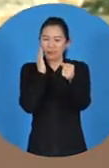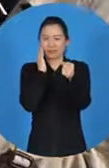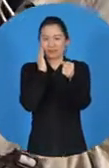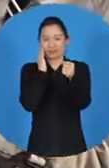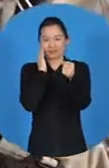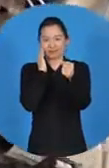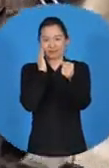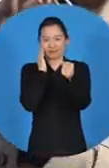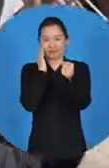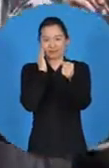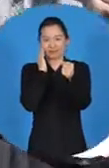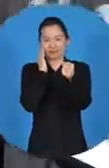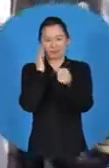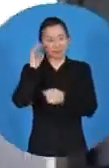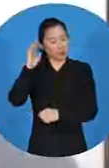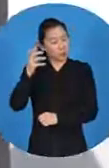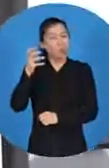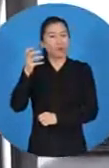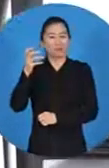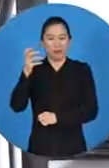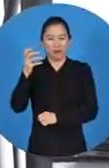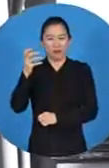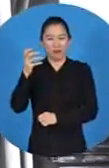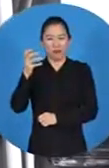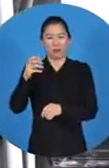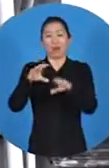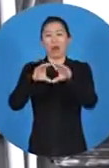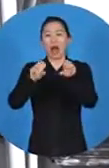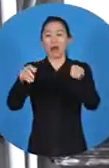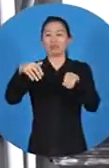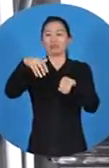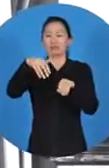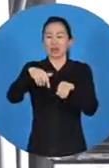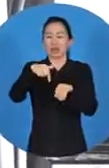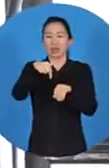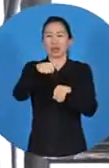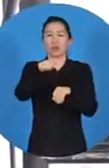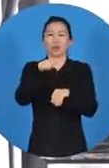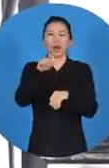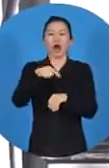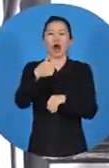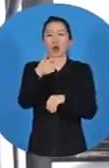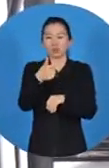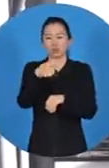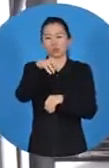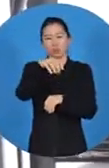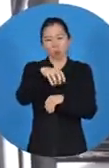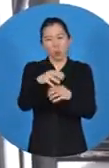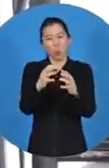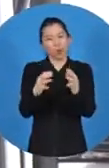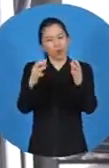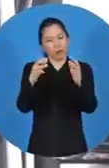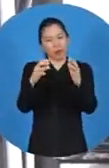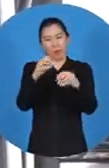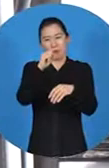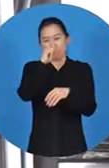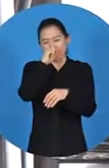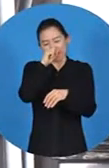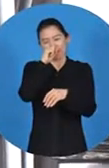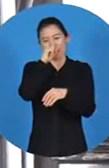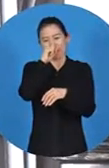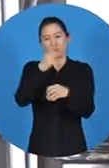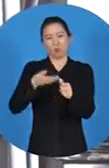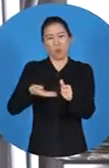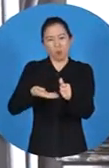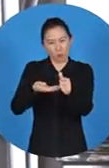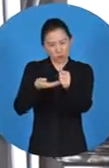て、すごいなって。 もうちゃんと、ちゃんとやってます。 ほうれん草美味しいですね。 そうなんです、本当に、 ね、味がしっかりしてる、 いい味